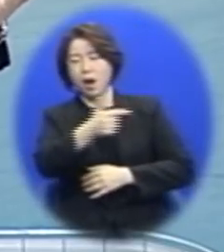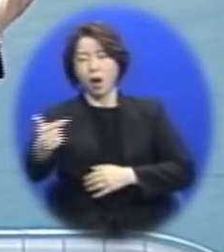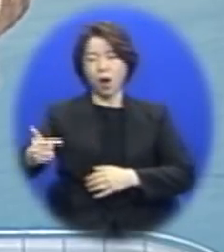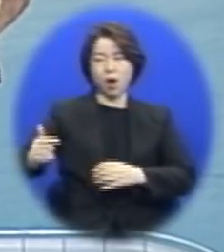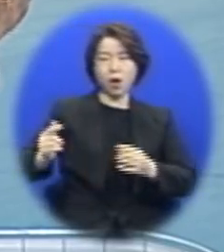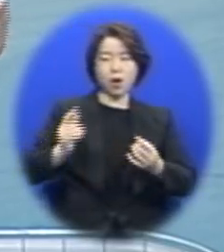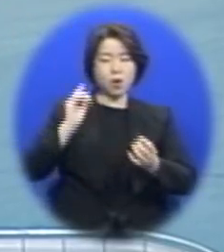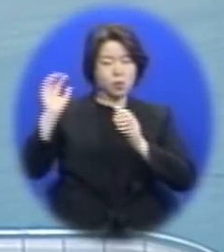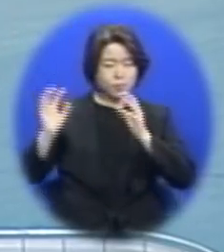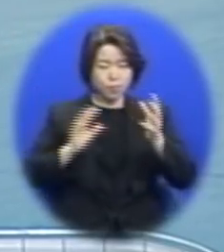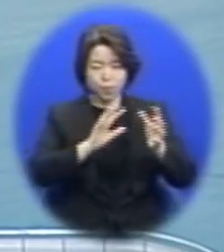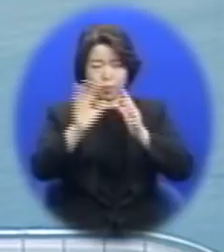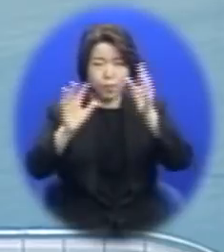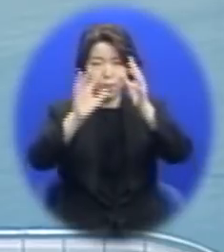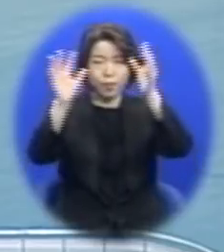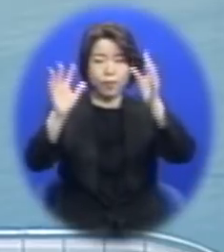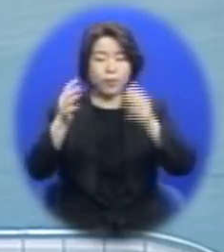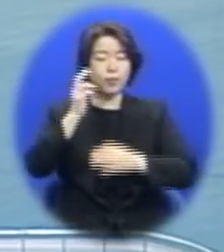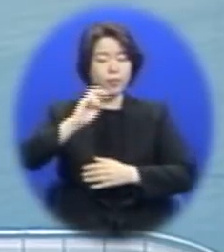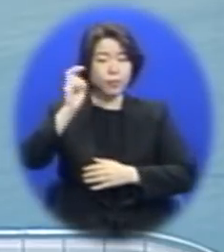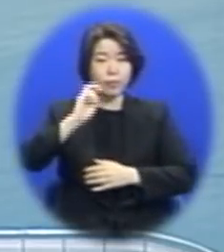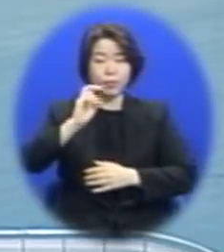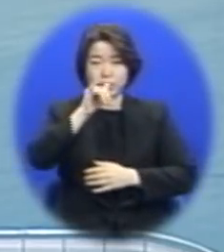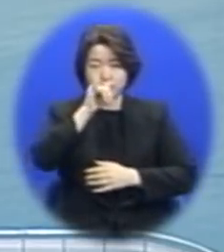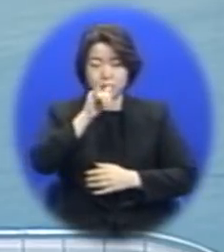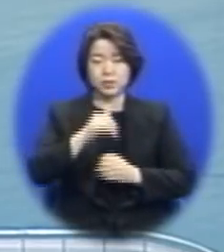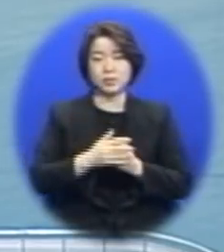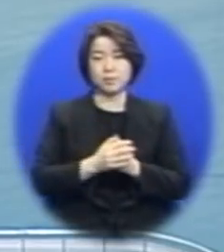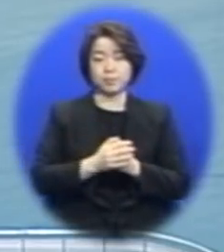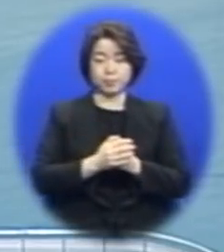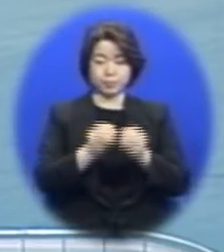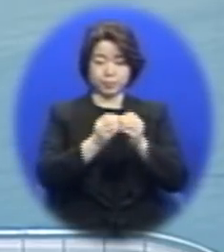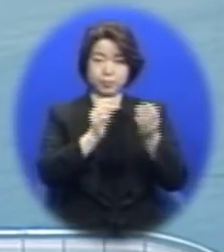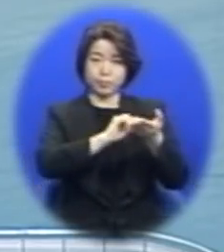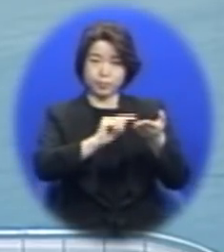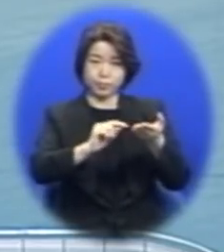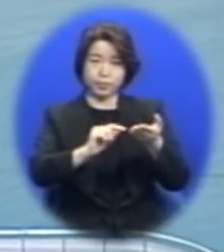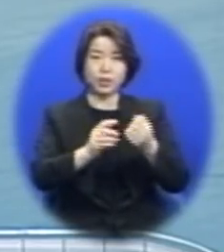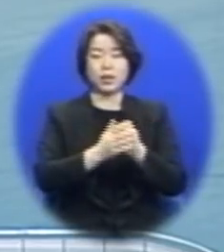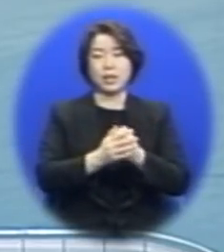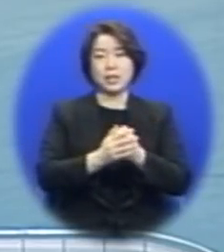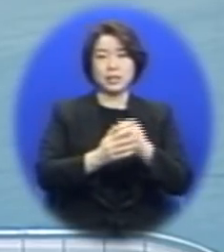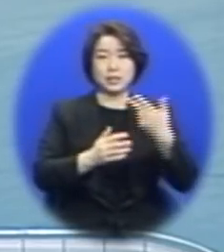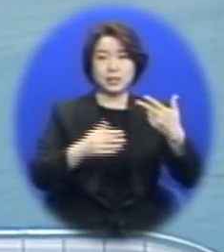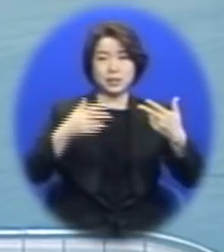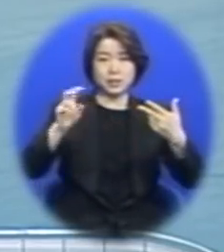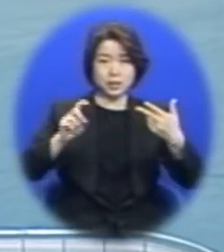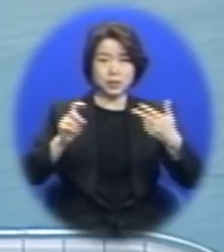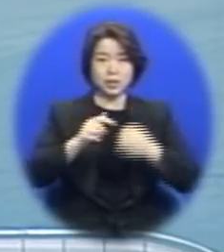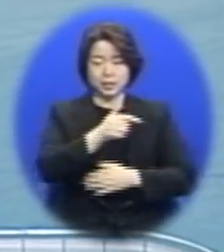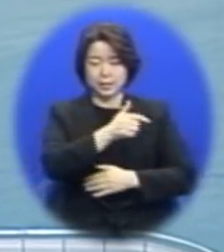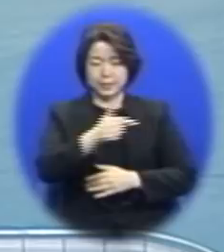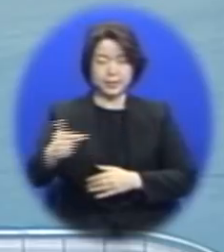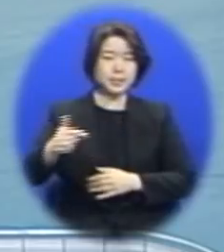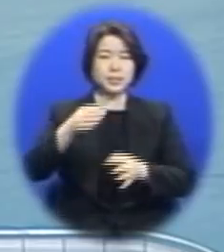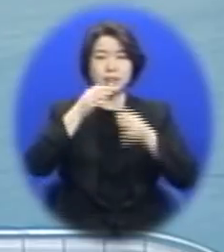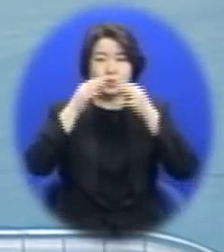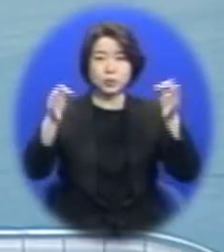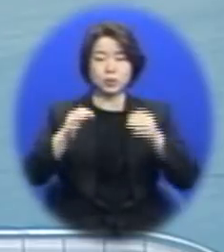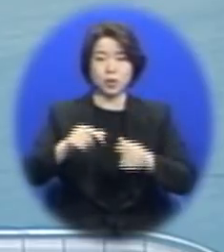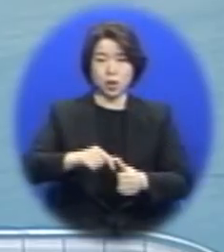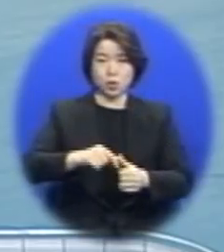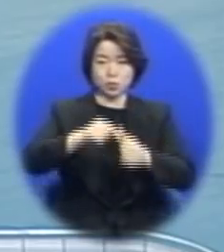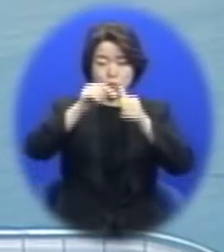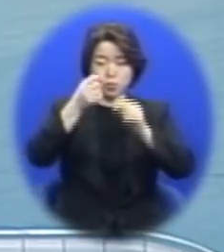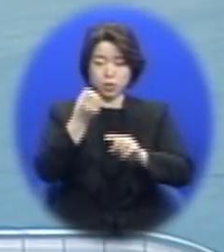우렁찬지 그렇게 이렇게 쓰셨습니다. 10절에 그들은 큰 소리로 구원은 보좌에 앉아